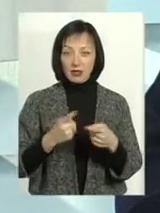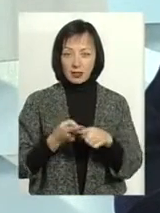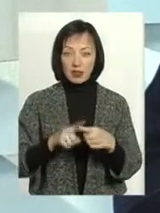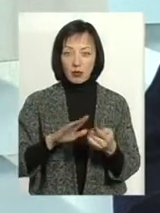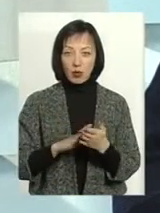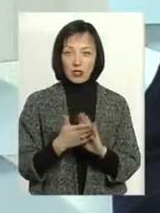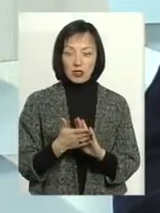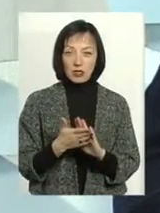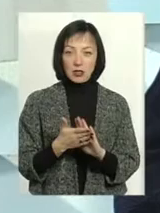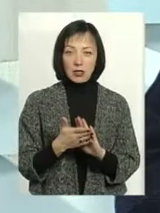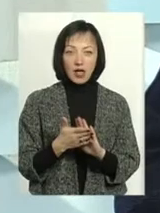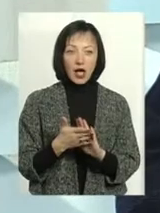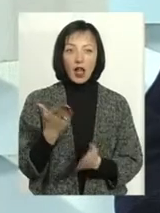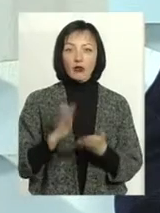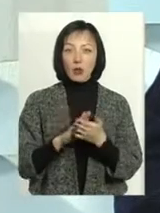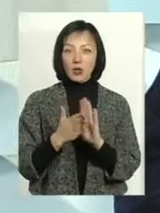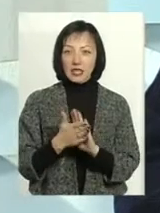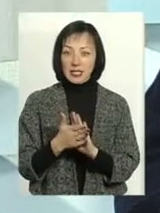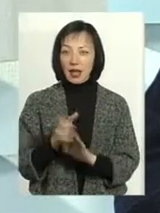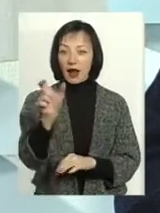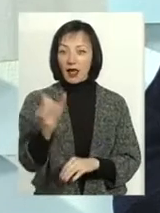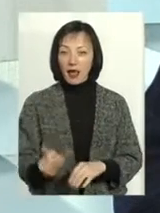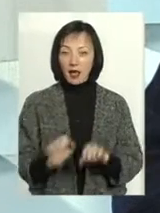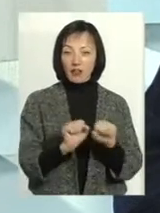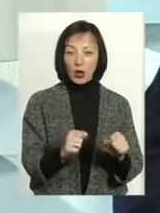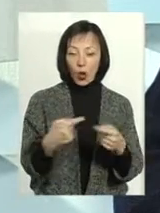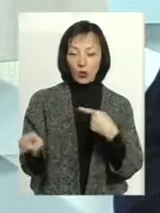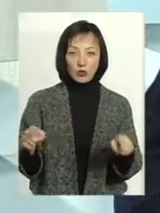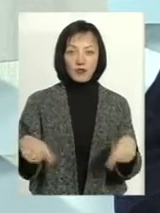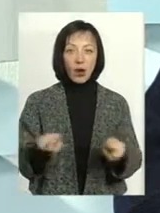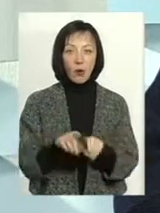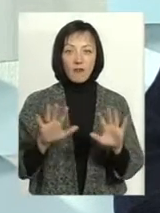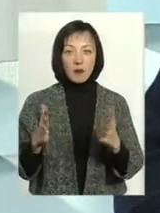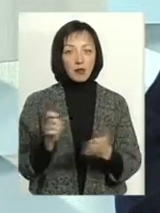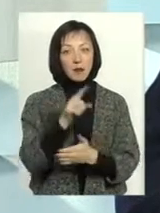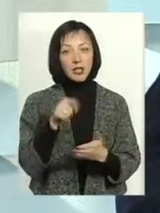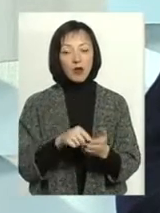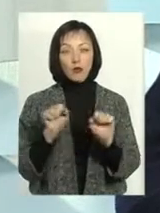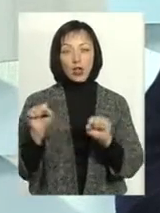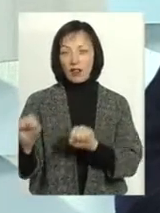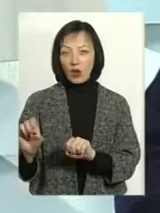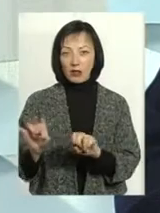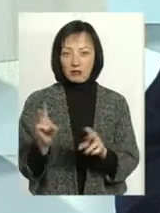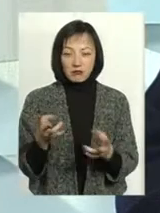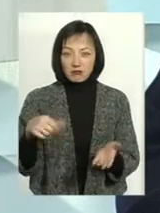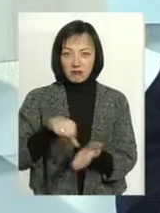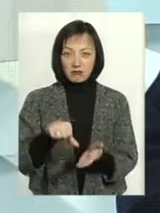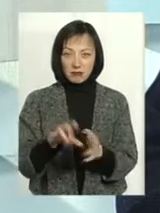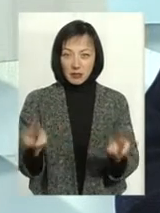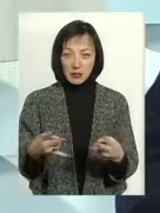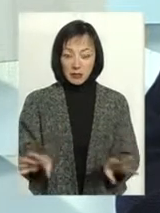позицією. І якщо позиції клієнта і адвоката розходяться, то в такому випадку є питання, чи може такий адвокат приймати участь в